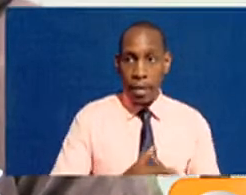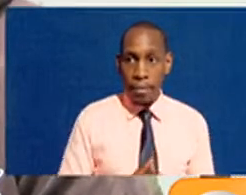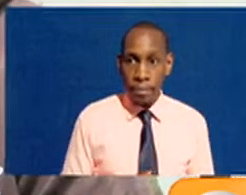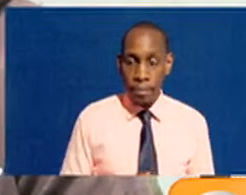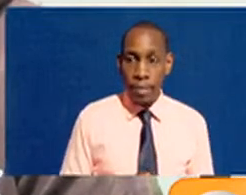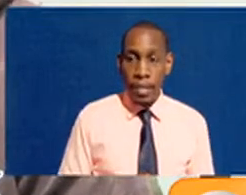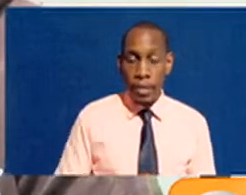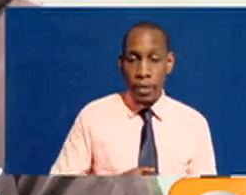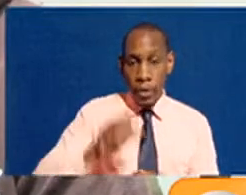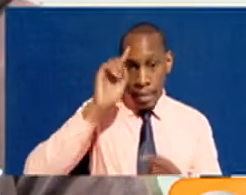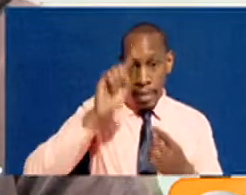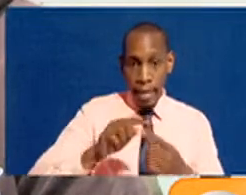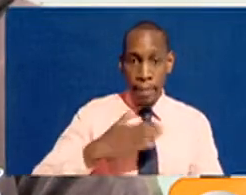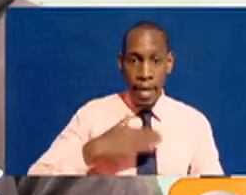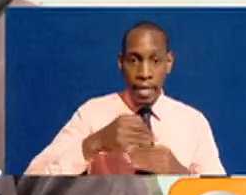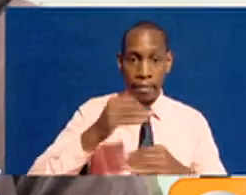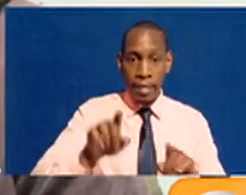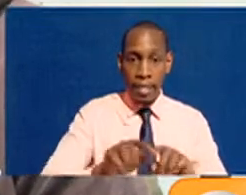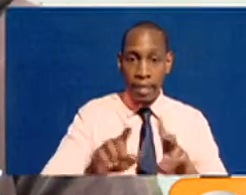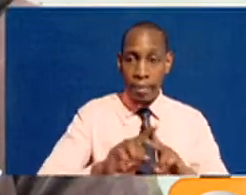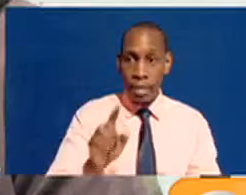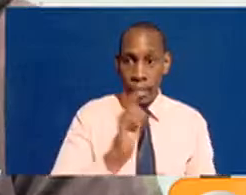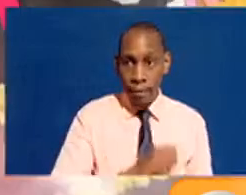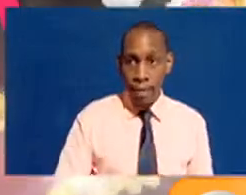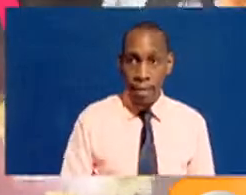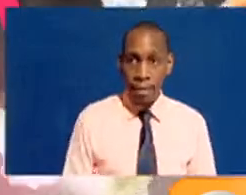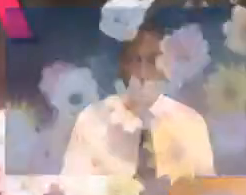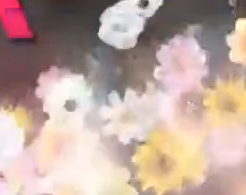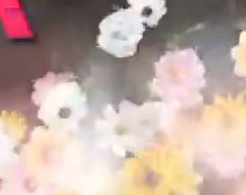ndo naenda. Na nishaanza tayari.